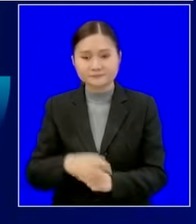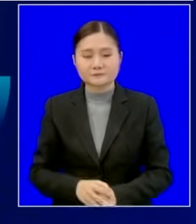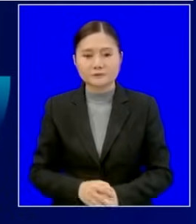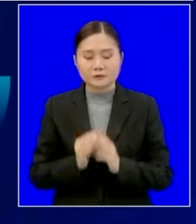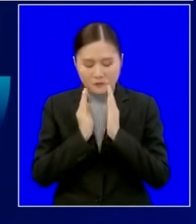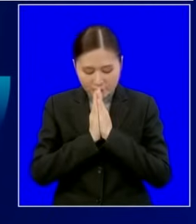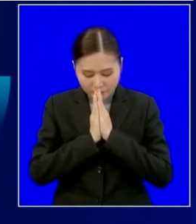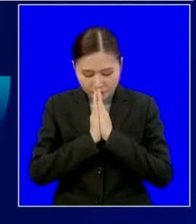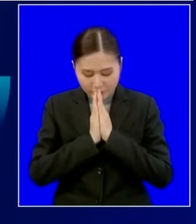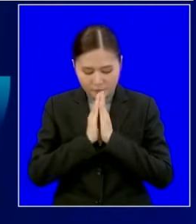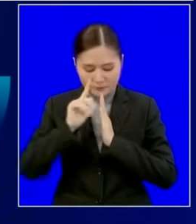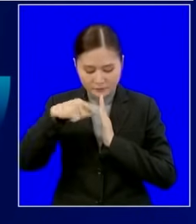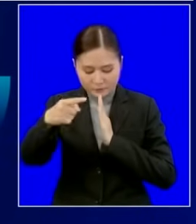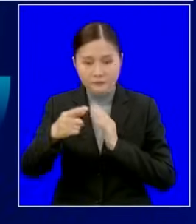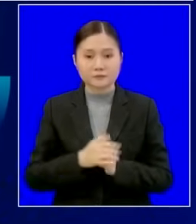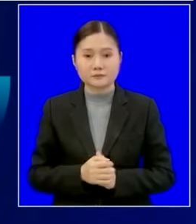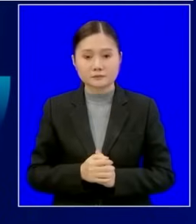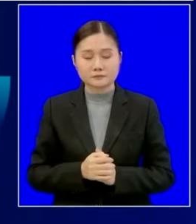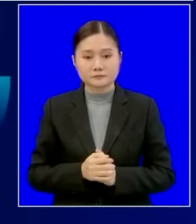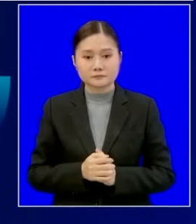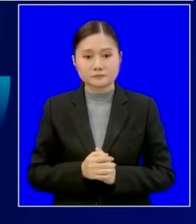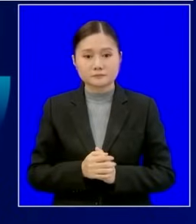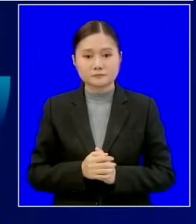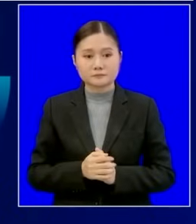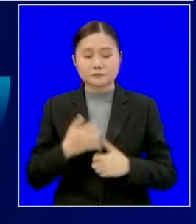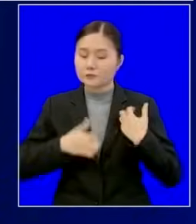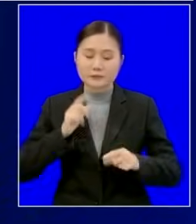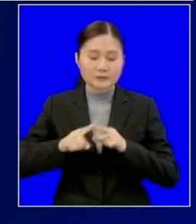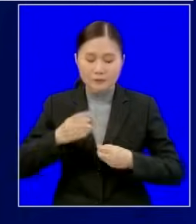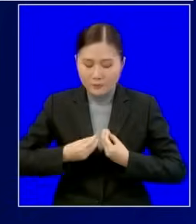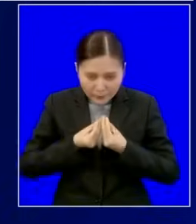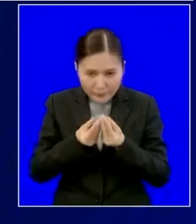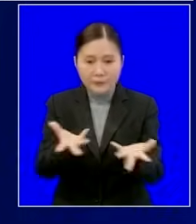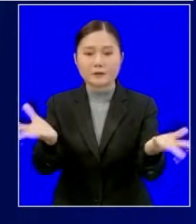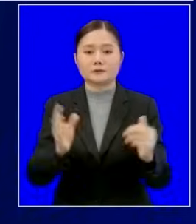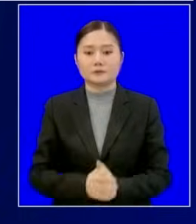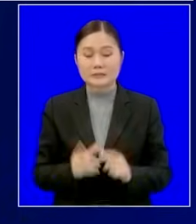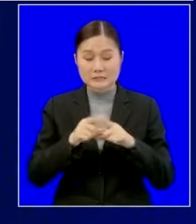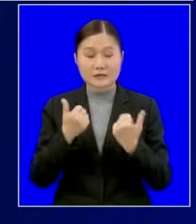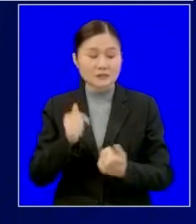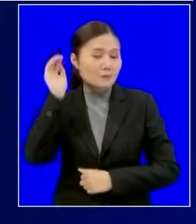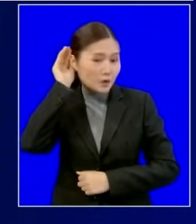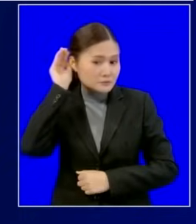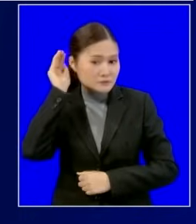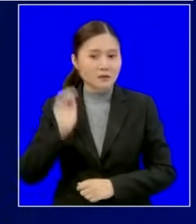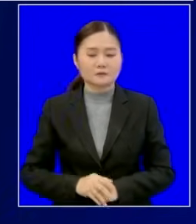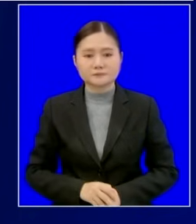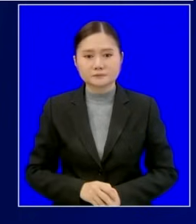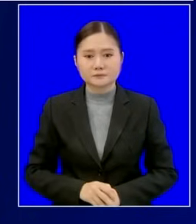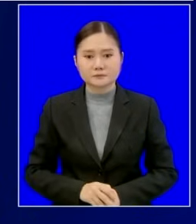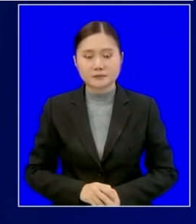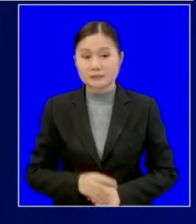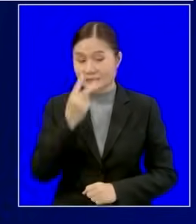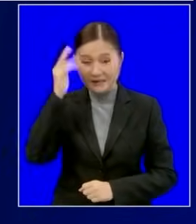วดมนต์แล้วก็แผ่เมตตาให้เขาไป ครับเน้นย้ำว่าเรื่องนี้เป็นความเชื่อเธอยืนยันว่าข้าง